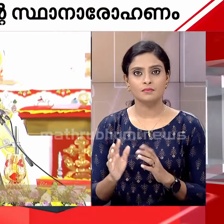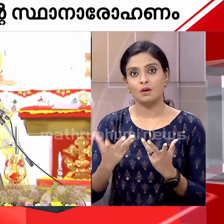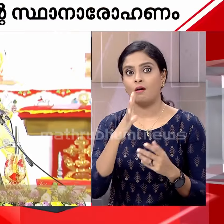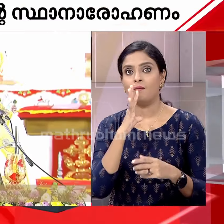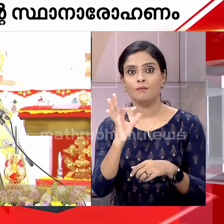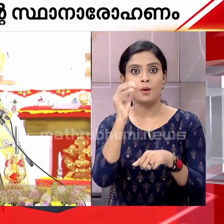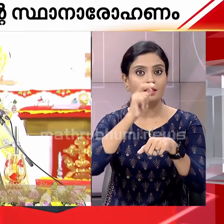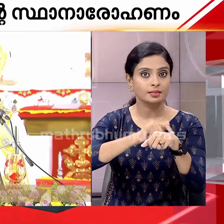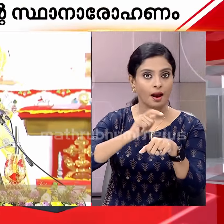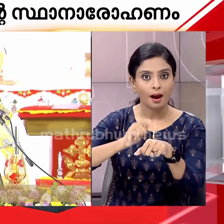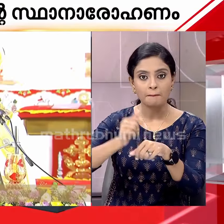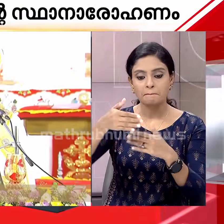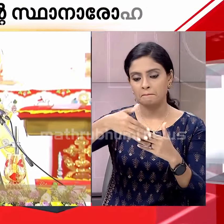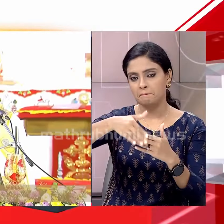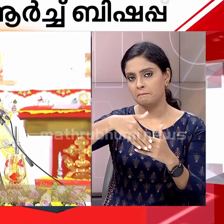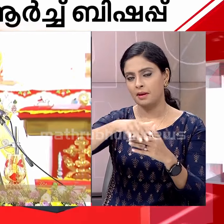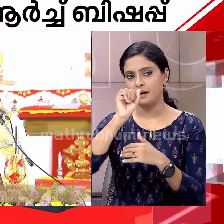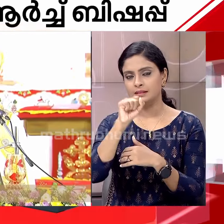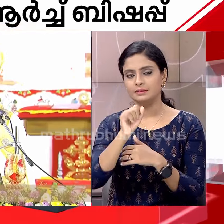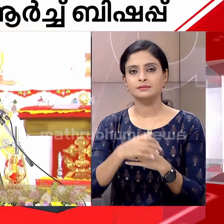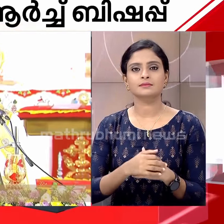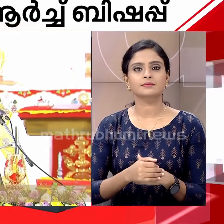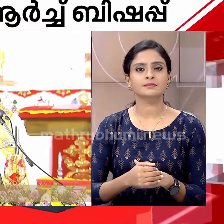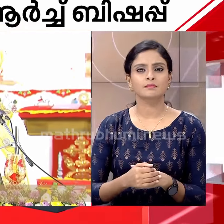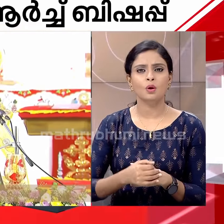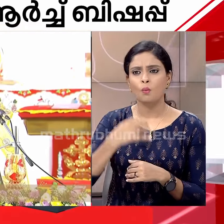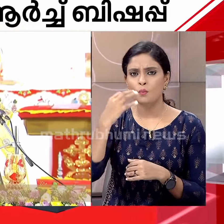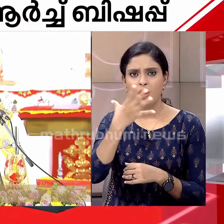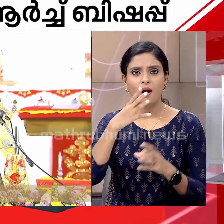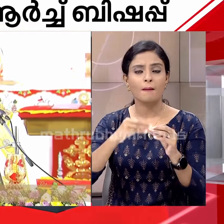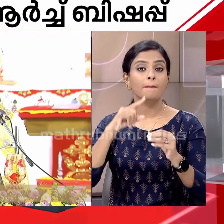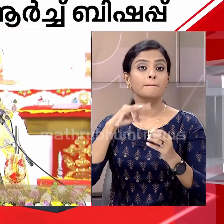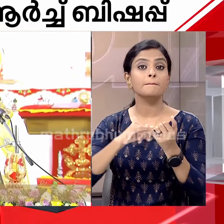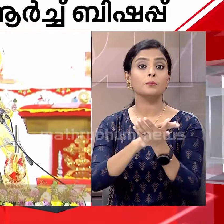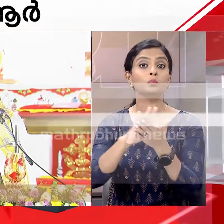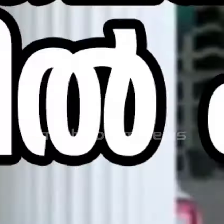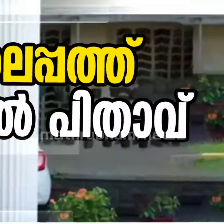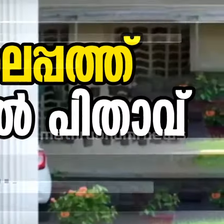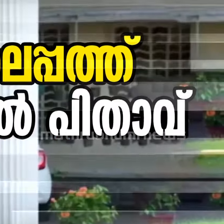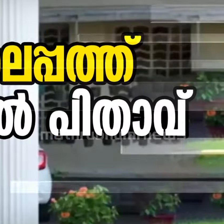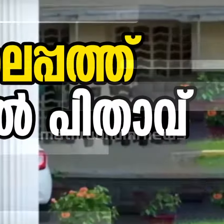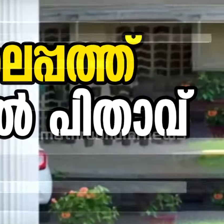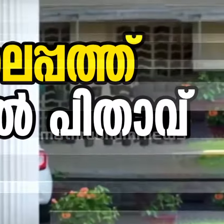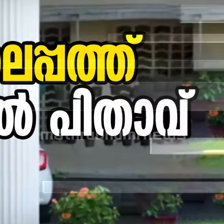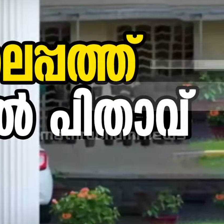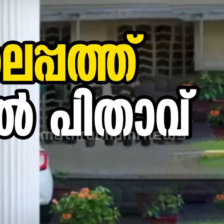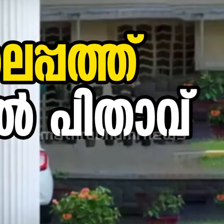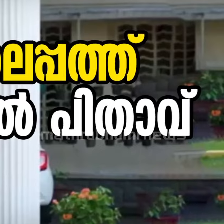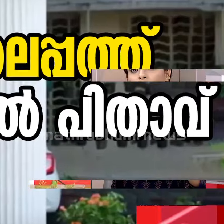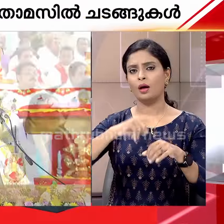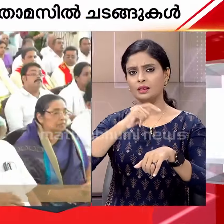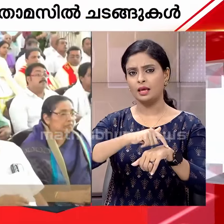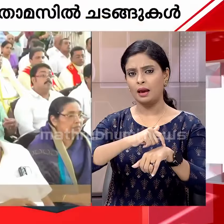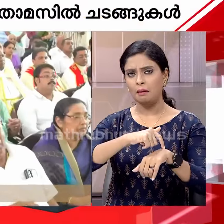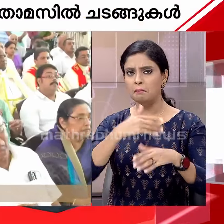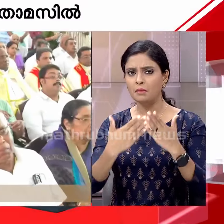നമുക്കറിയാം ഇനി പോകേണ്ടതുണ്ട്. പുതിയ ഒരു ബിഷപ്പ് വരുമ്പോൾ മുന്നിലുള്ളത് ഒരുപാട് ഒരുപാട് വെല്ലുവിളികൾ എന്ന അർത്ഥത്തിൽ തന്നെ പറയാം.